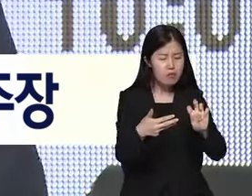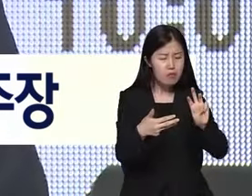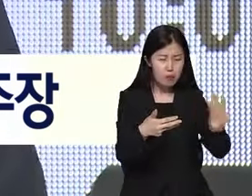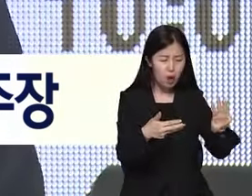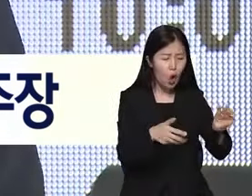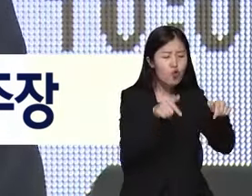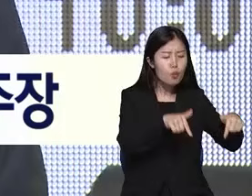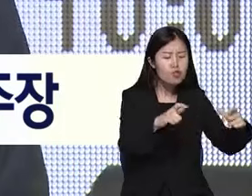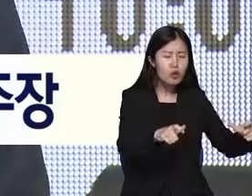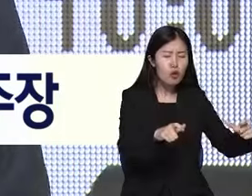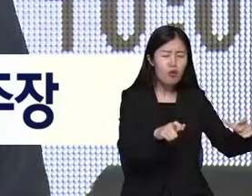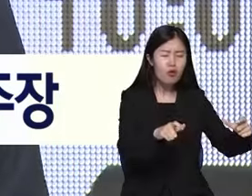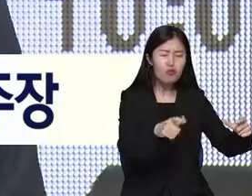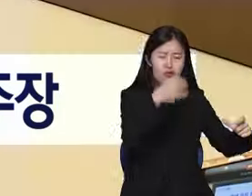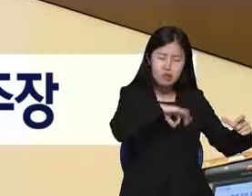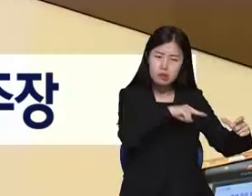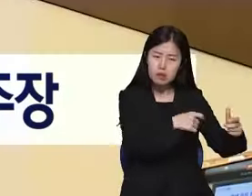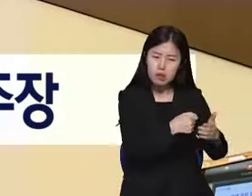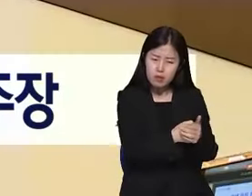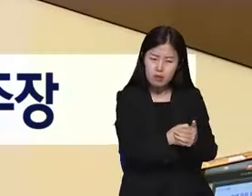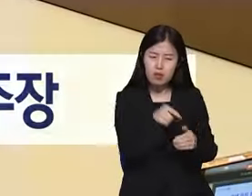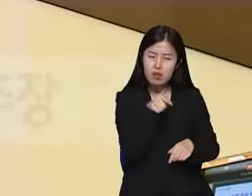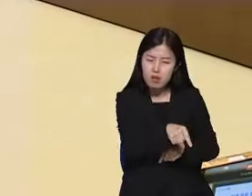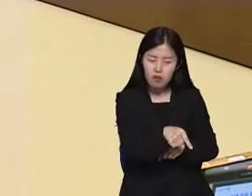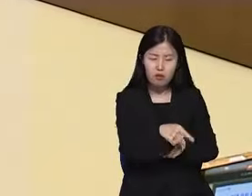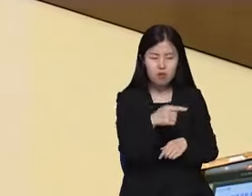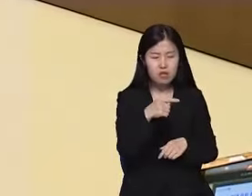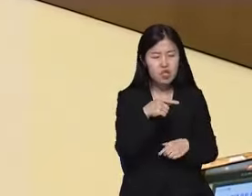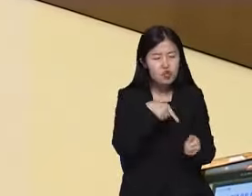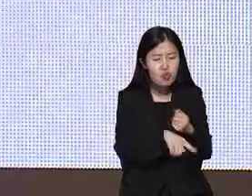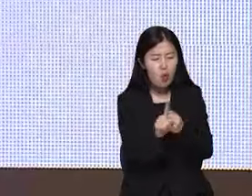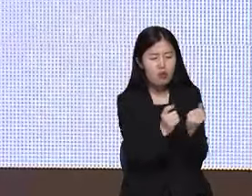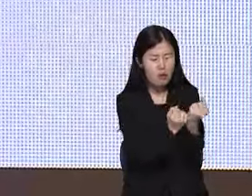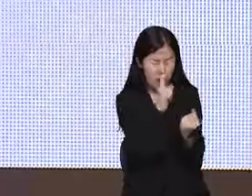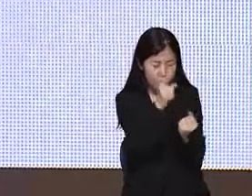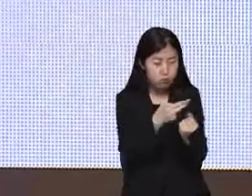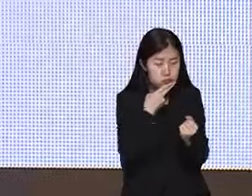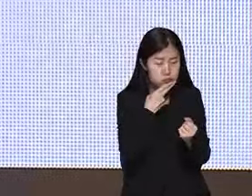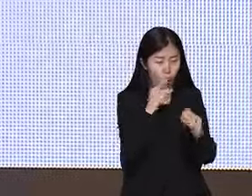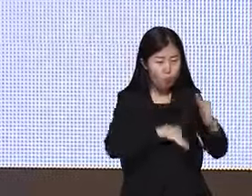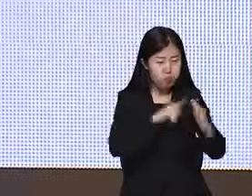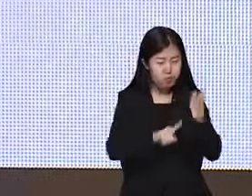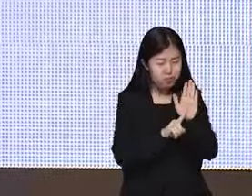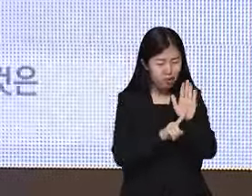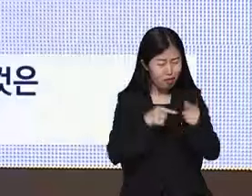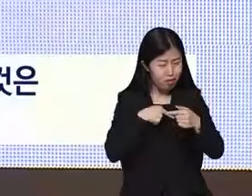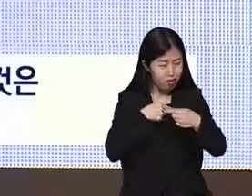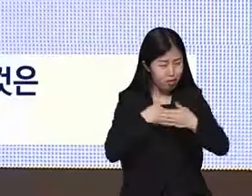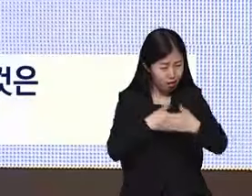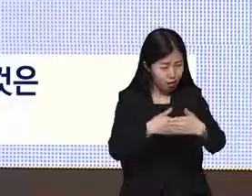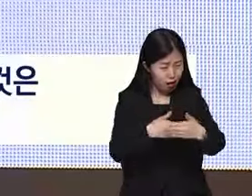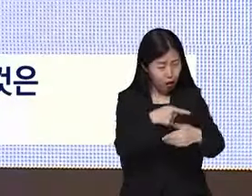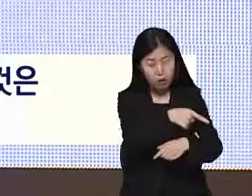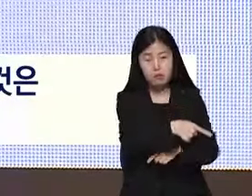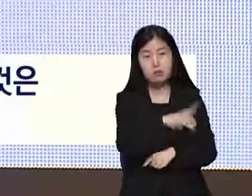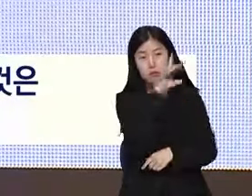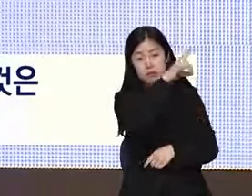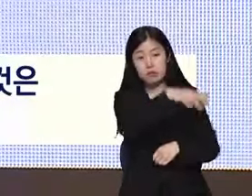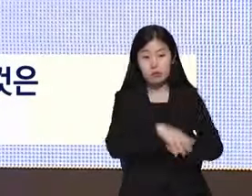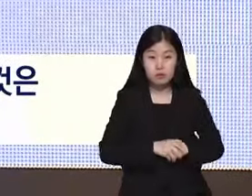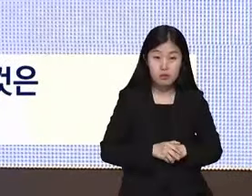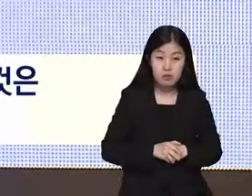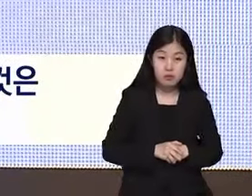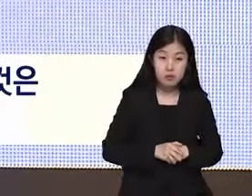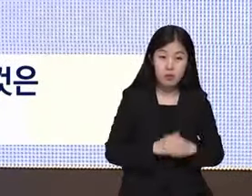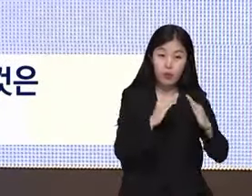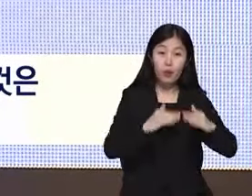않는다며 신뢰성을 상실한 공모 절차를 중단해야 한다고 강조했습니다. 전남에 있는 국립대 양대학 중